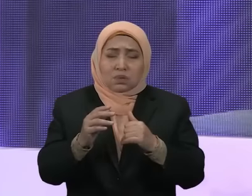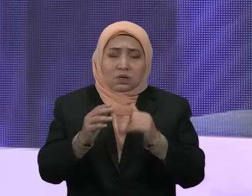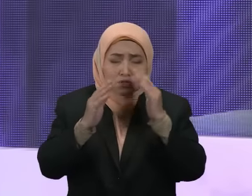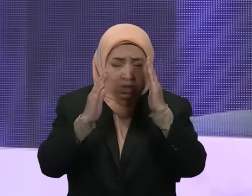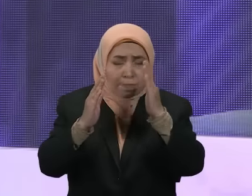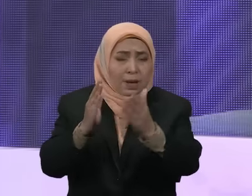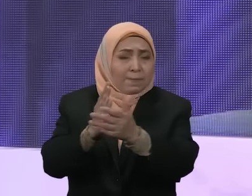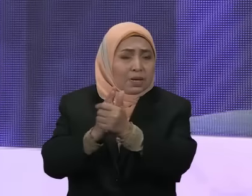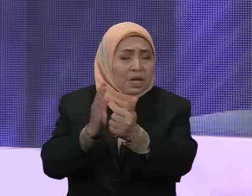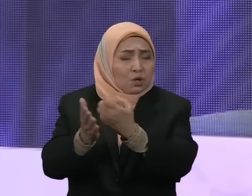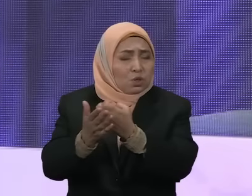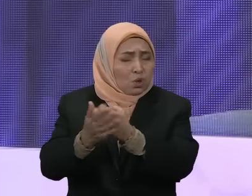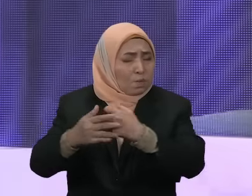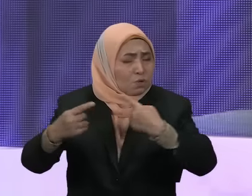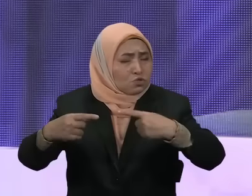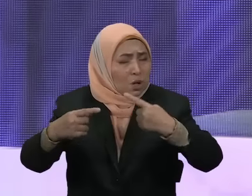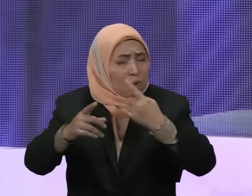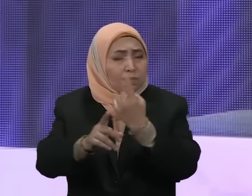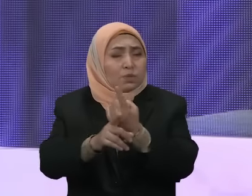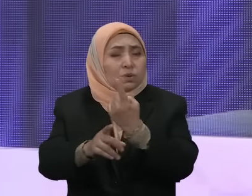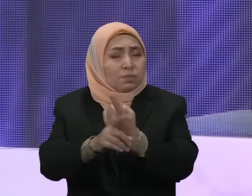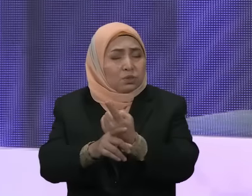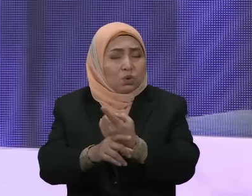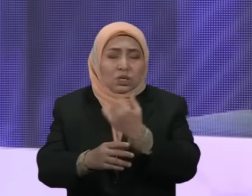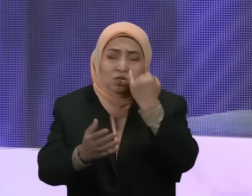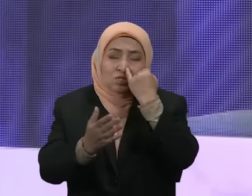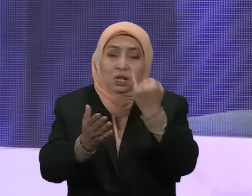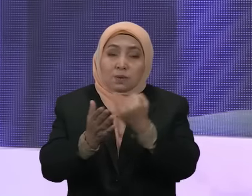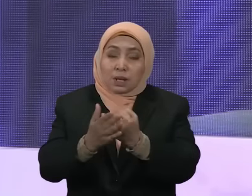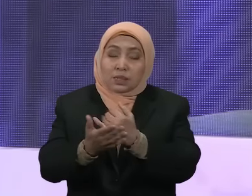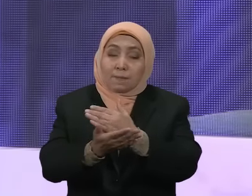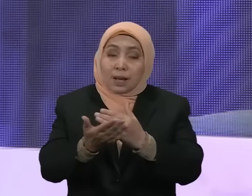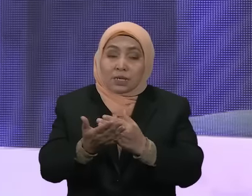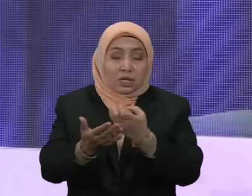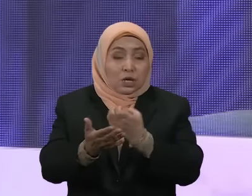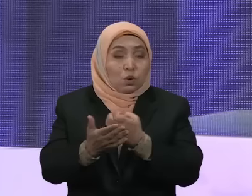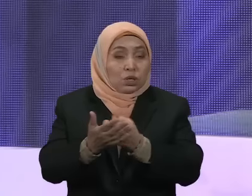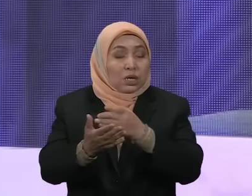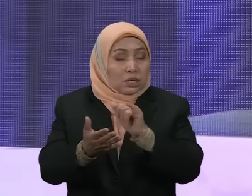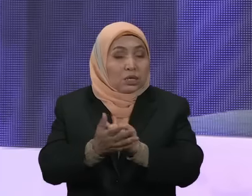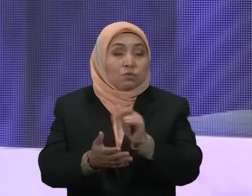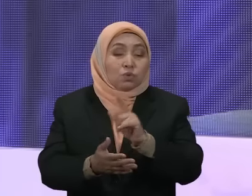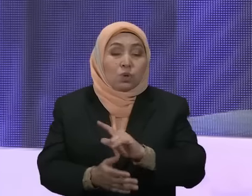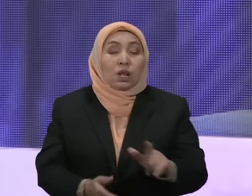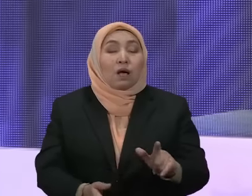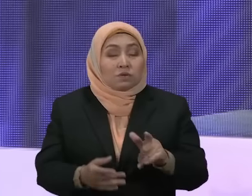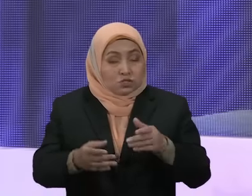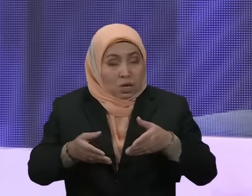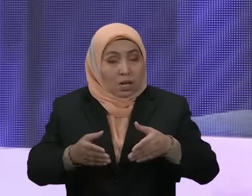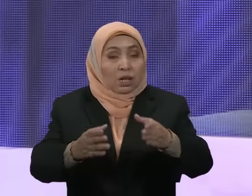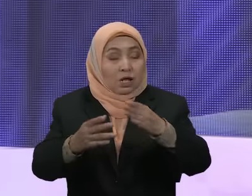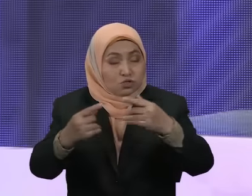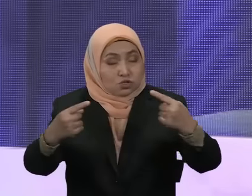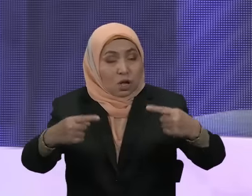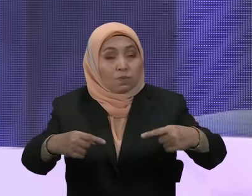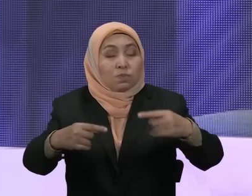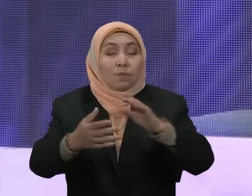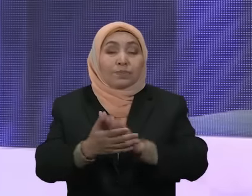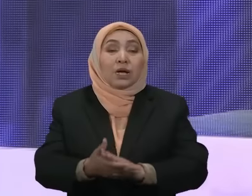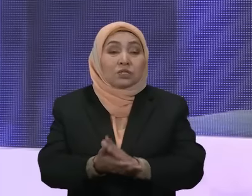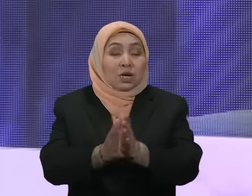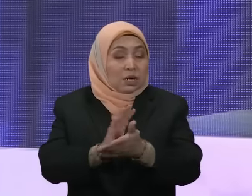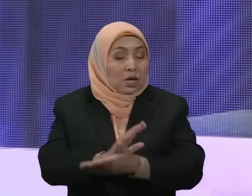ekonomi, kita berjuang betul-betul melawan kezaliman dalam bahagian ekonomi, itulah wajahadu fi sabilillah bi